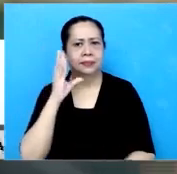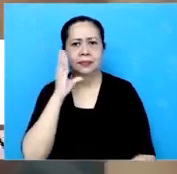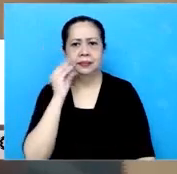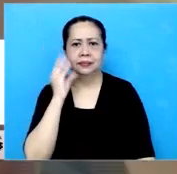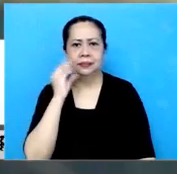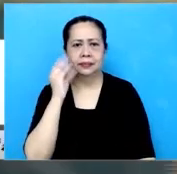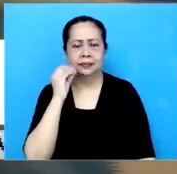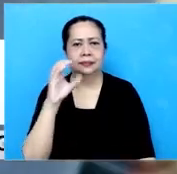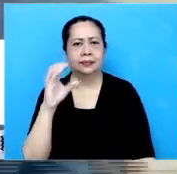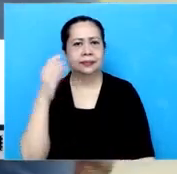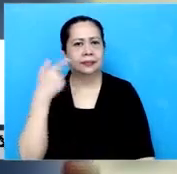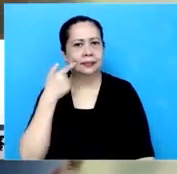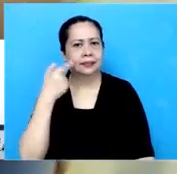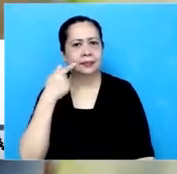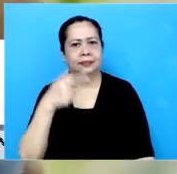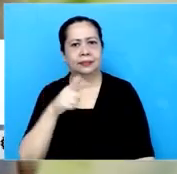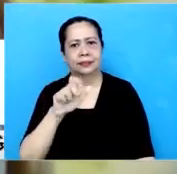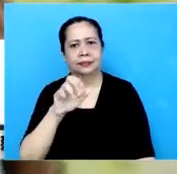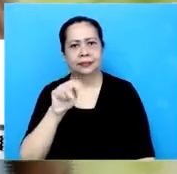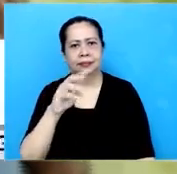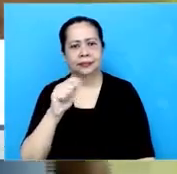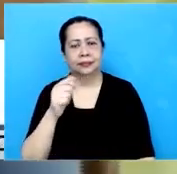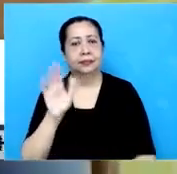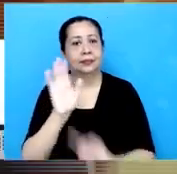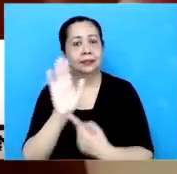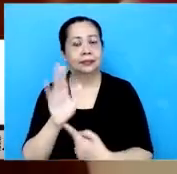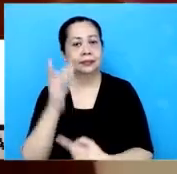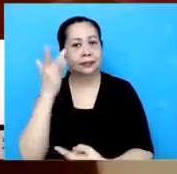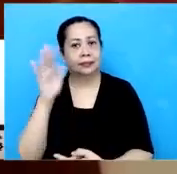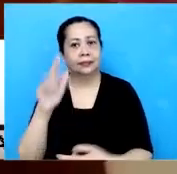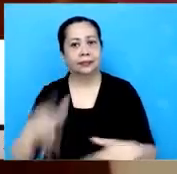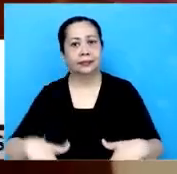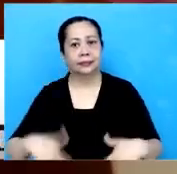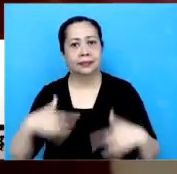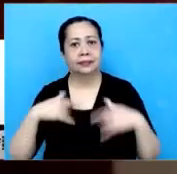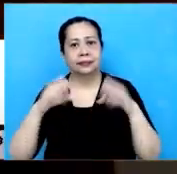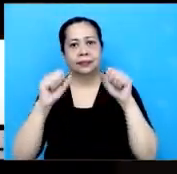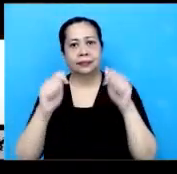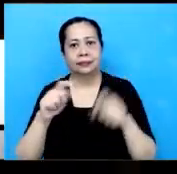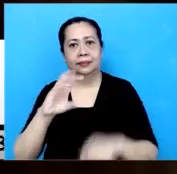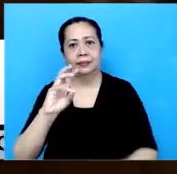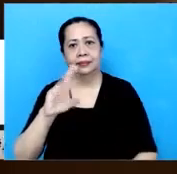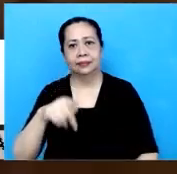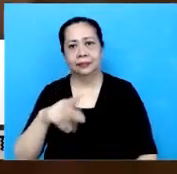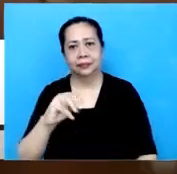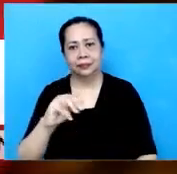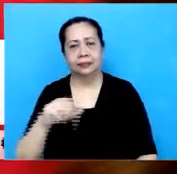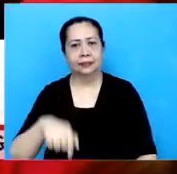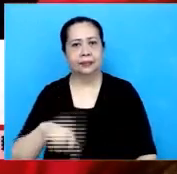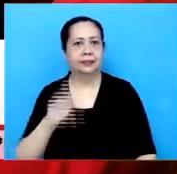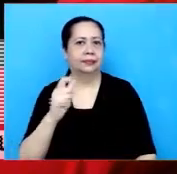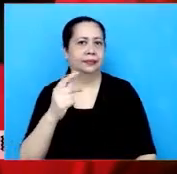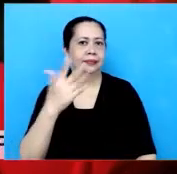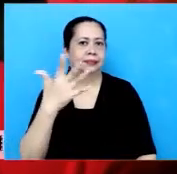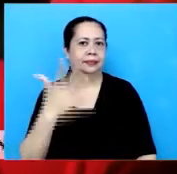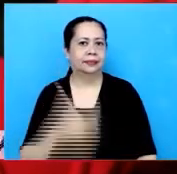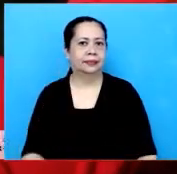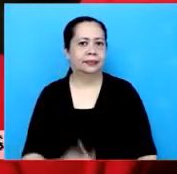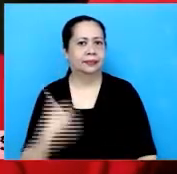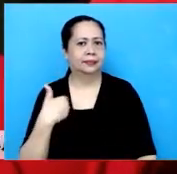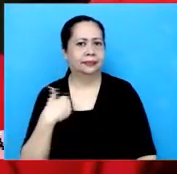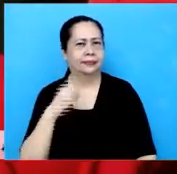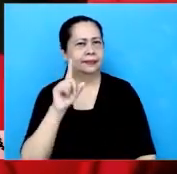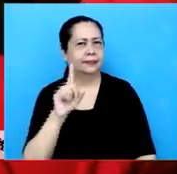ni Glenda. Mapapanood ang The Brilliant Life tuwing Sabado, 6 p.m. sa TV5. Meron akong